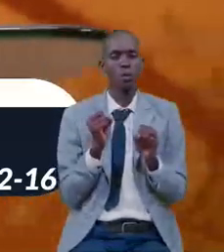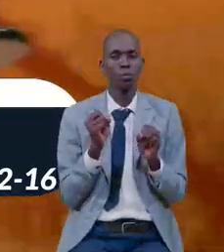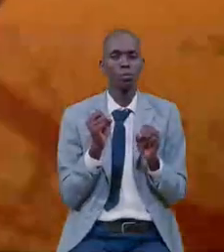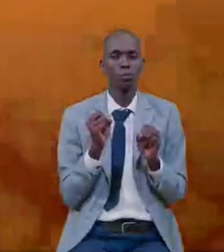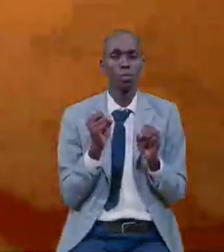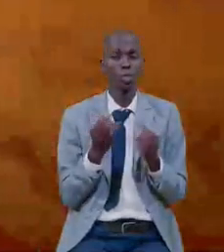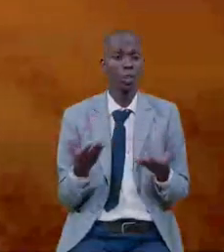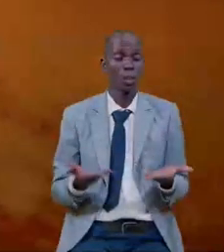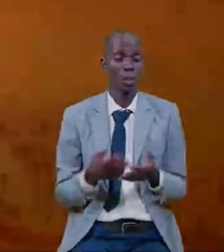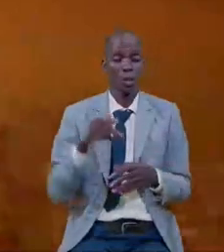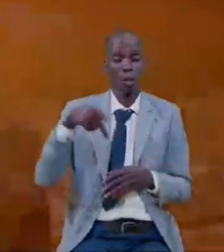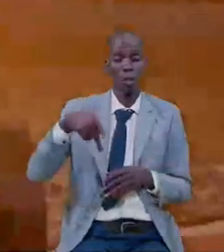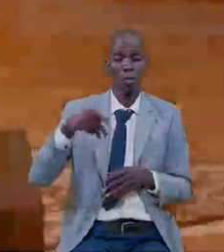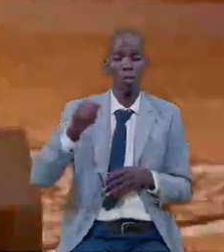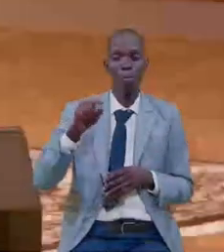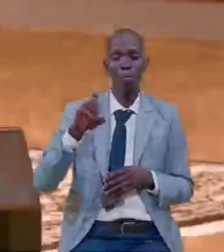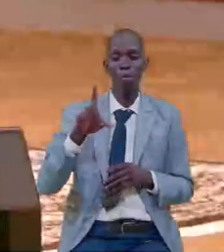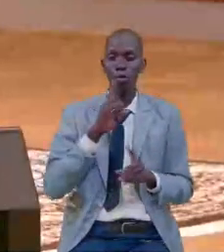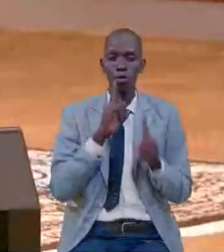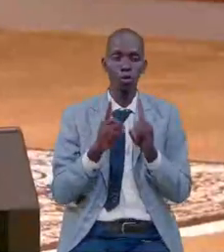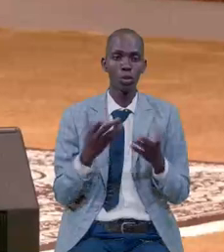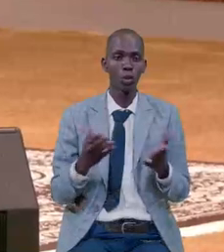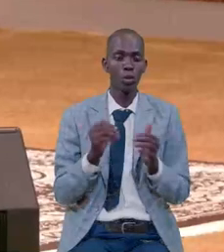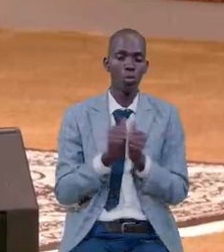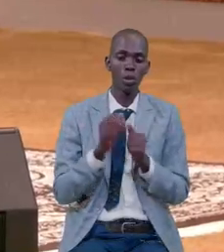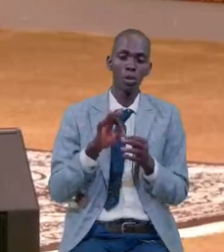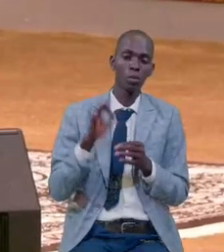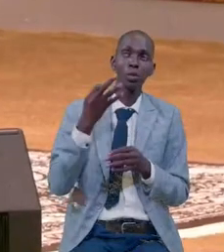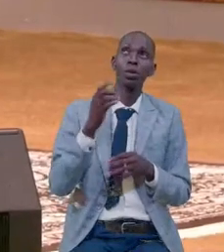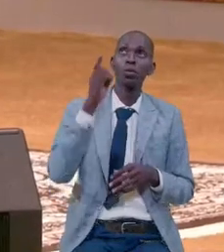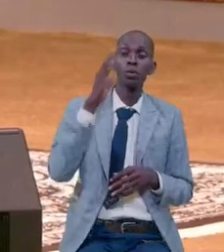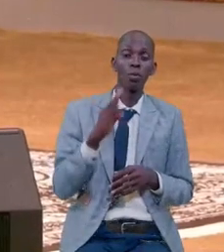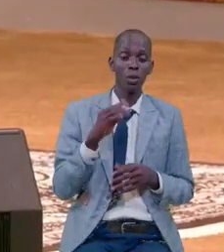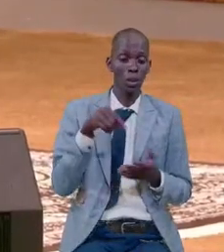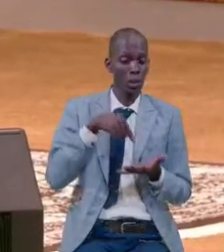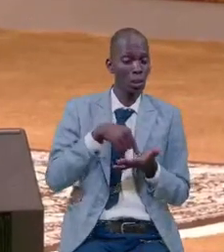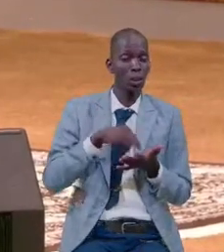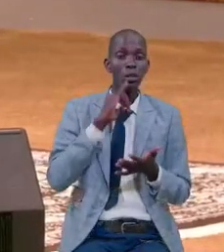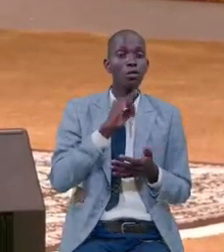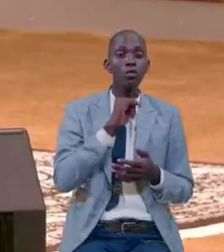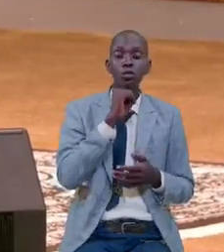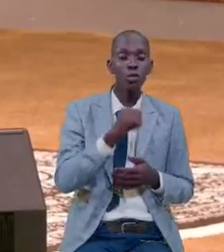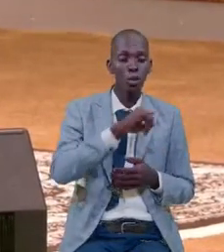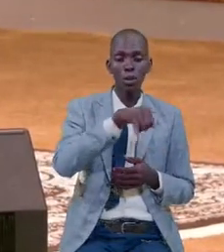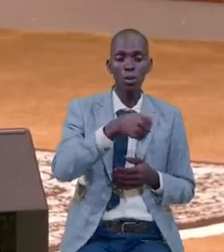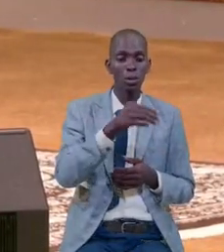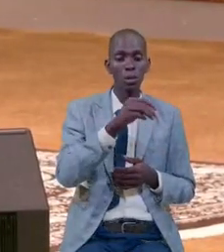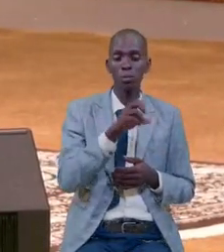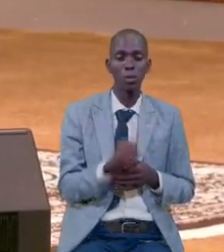C'est l'apôtre Paul ici, par l'Esprit de Dieu. Ce n'est pas Jacques ici. Personne nous